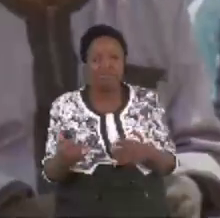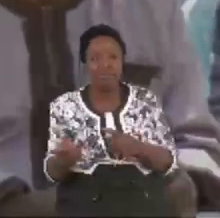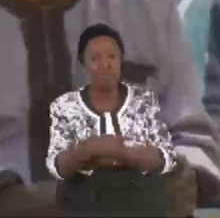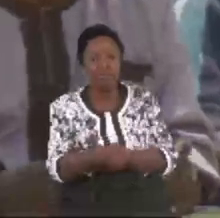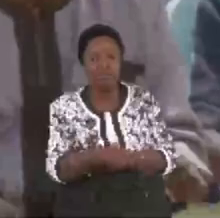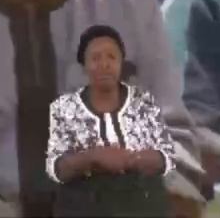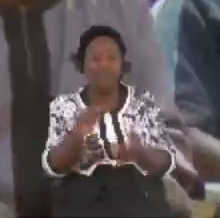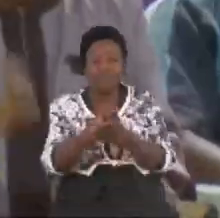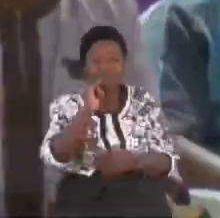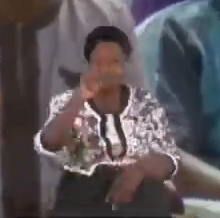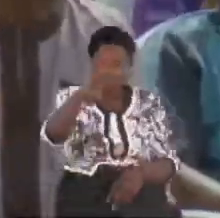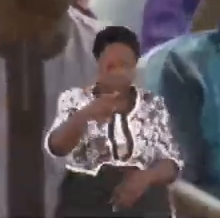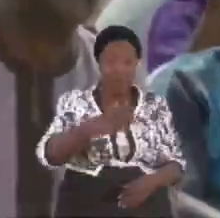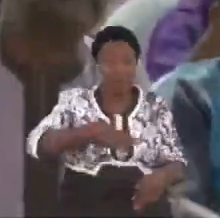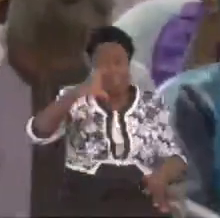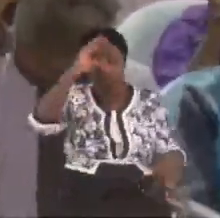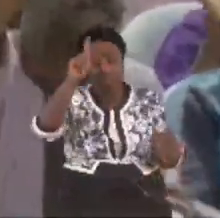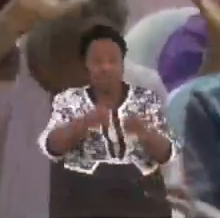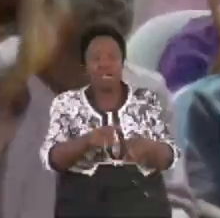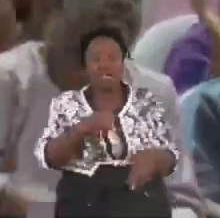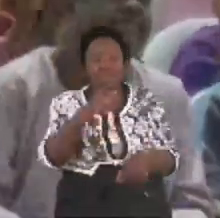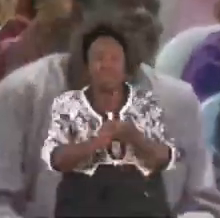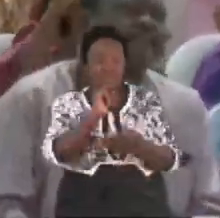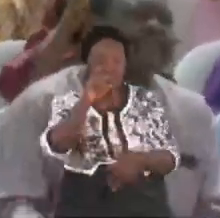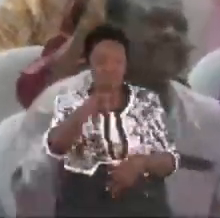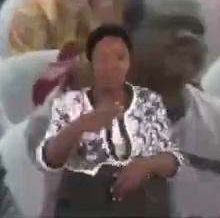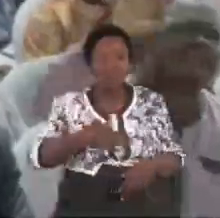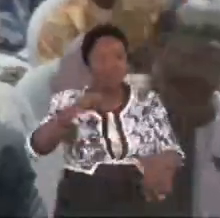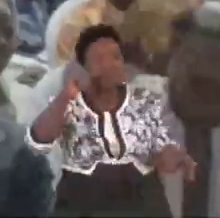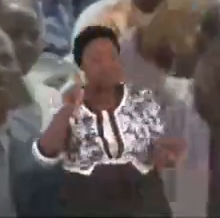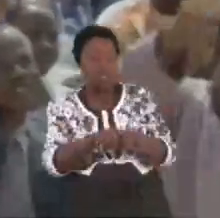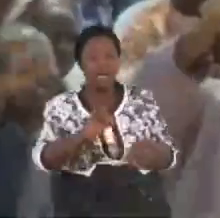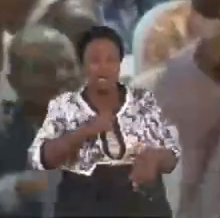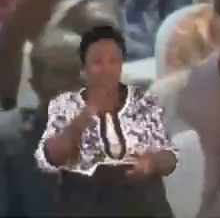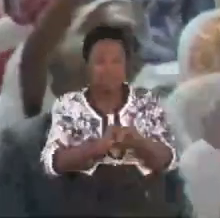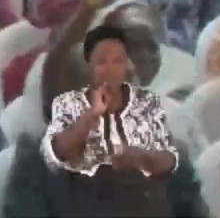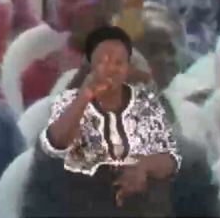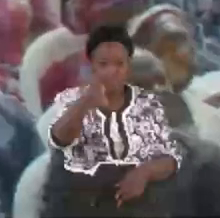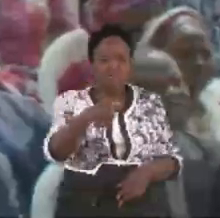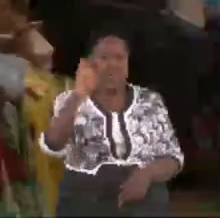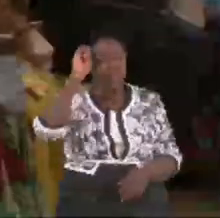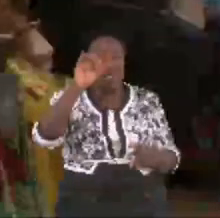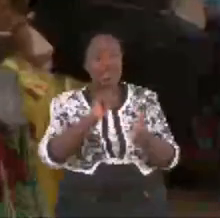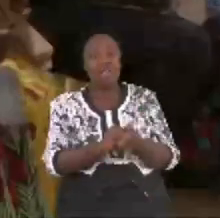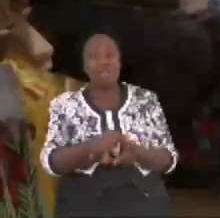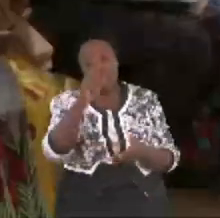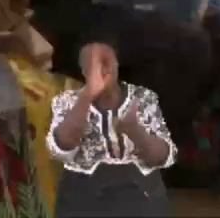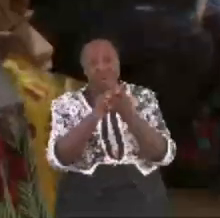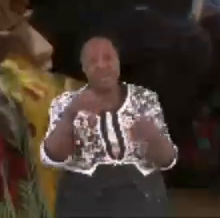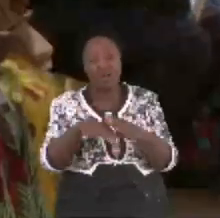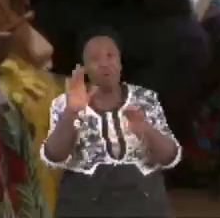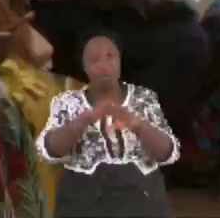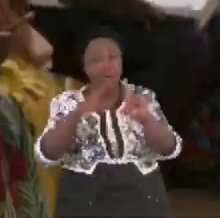C'est toi. Frère, je dis que c'est toi. Sœur, je dis c'est toi. Celui qui croira en